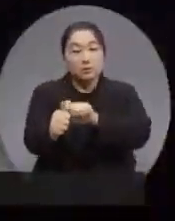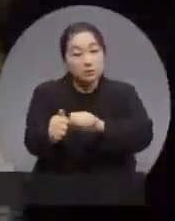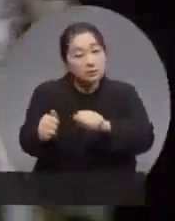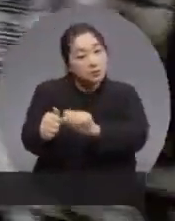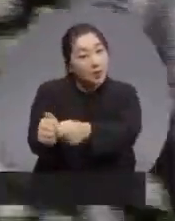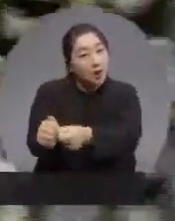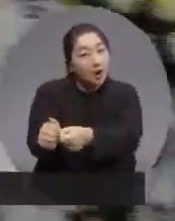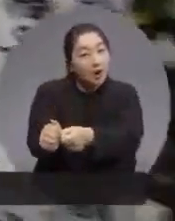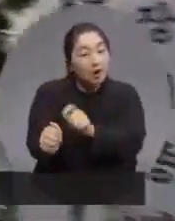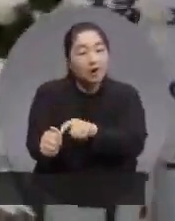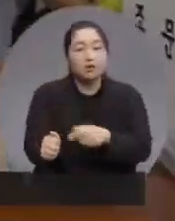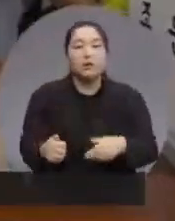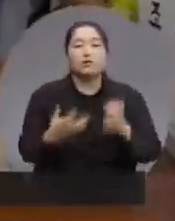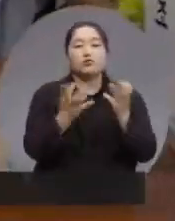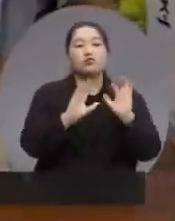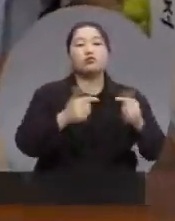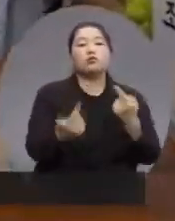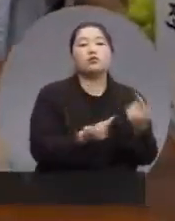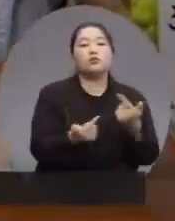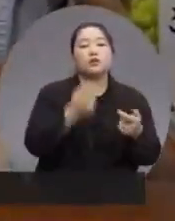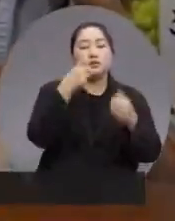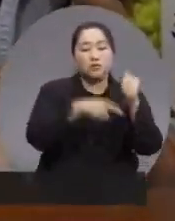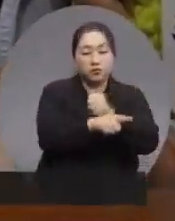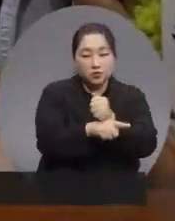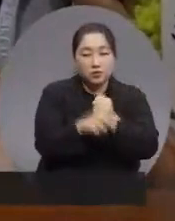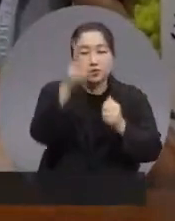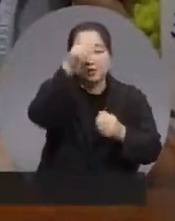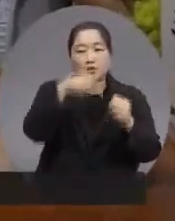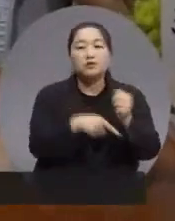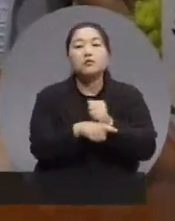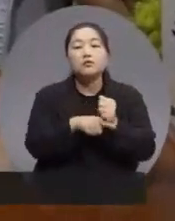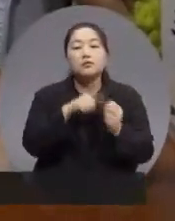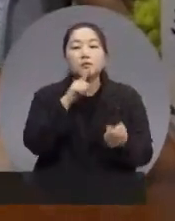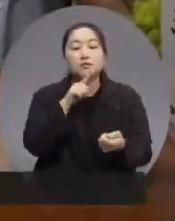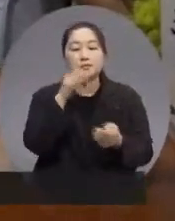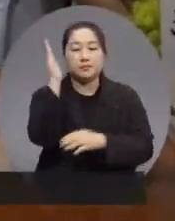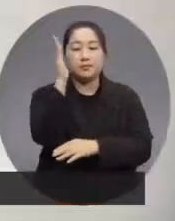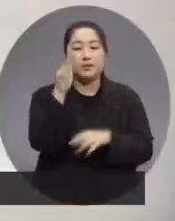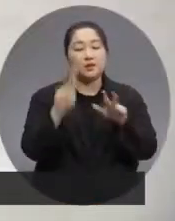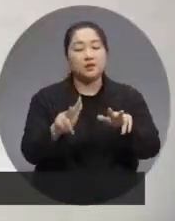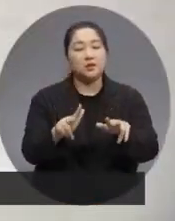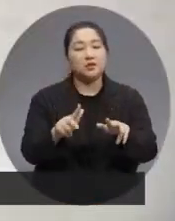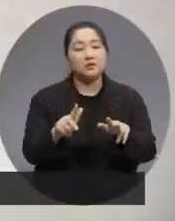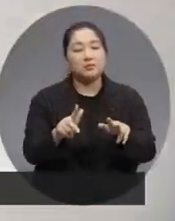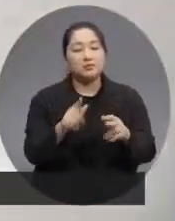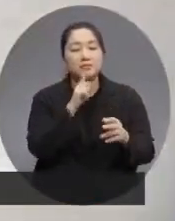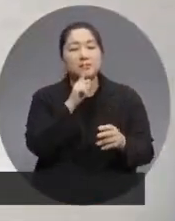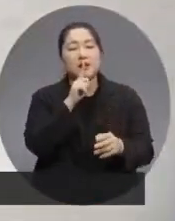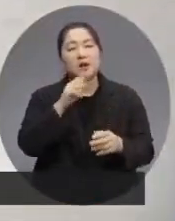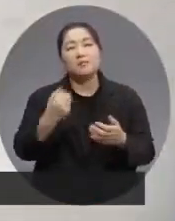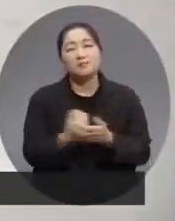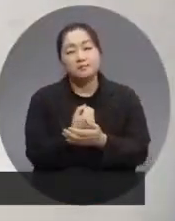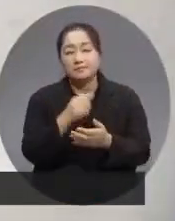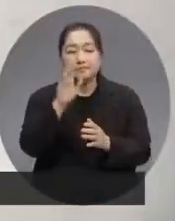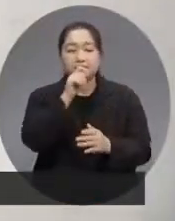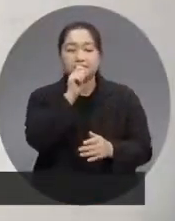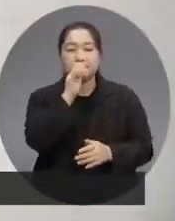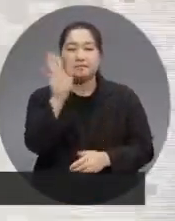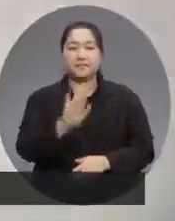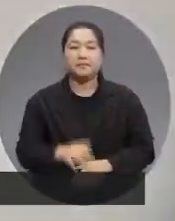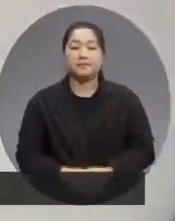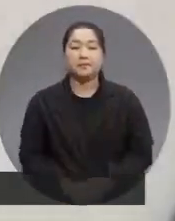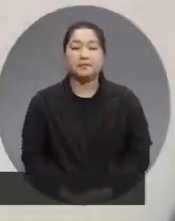대해서는 국무조정실 조사와 경찰 수사를 언급하며 지금은 성급한 것 같다고 말을